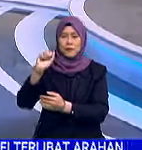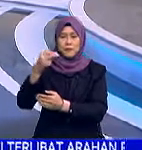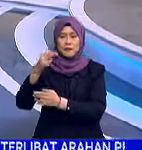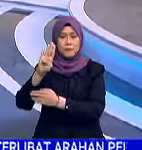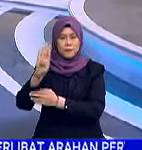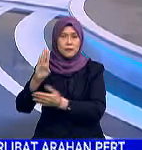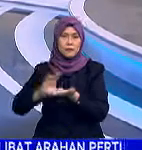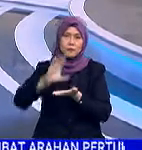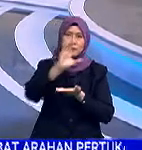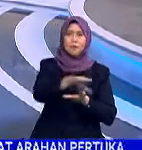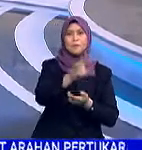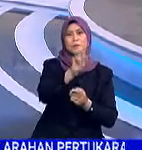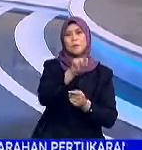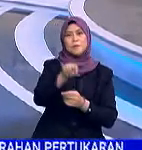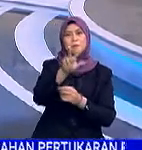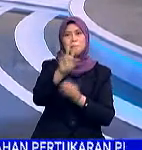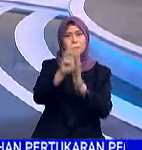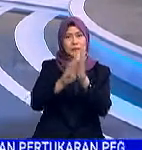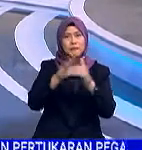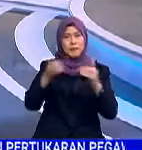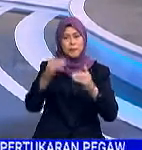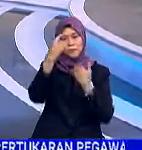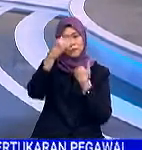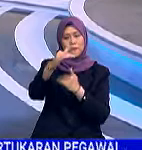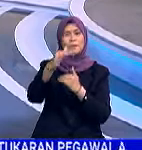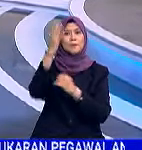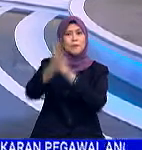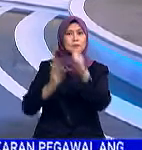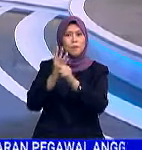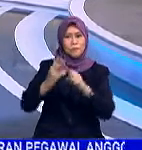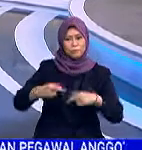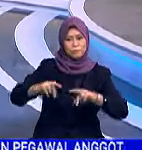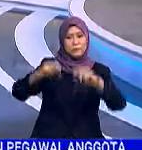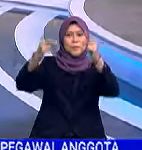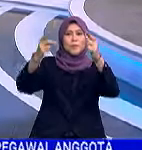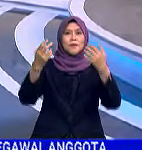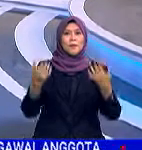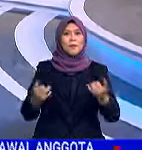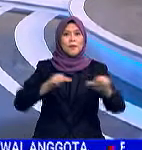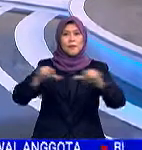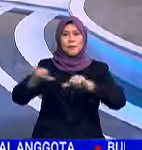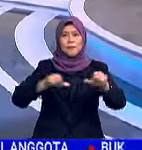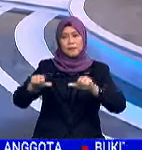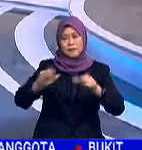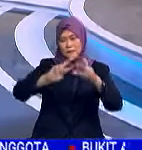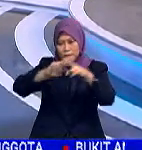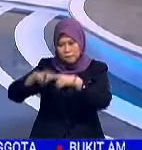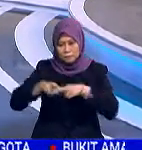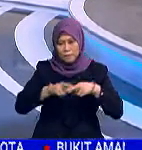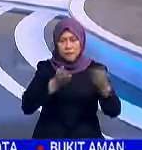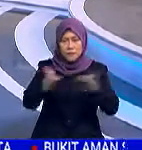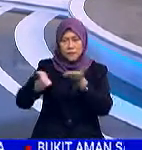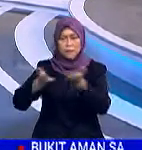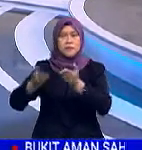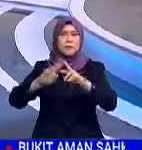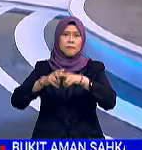rm.3 bilion untuk tempoh pembangunan Li tahun ini melibatkan pengembangan aktiviti penyelenggaraan pembaikan dan